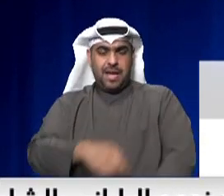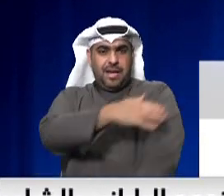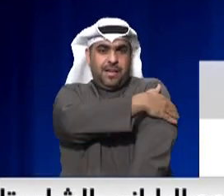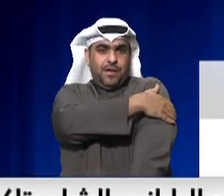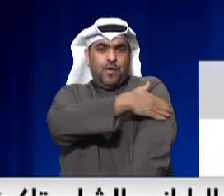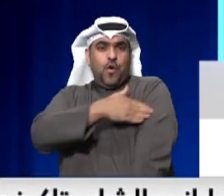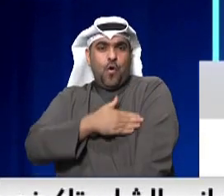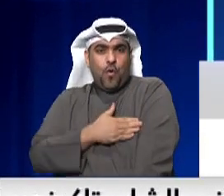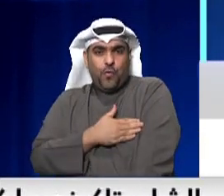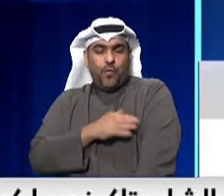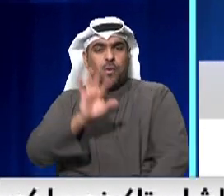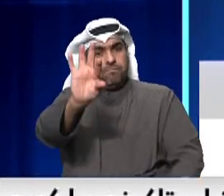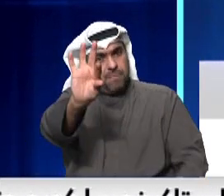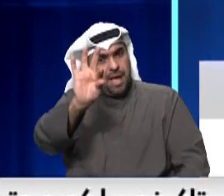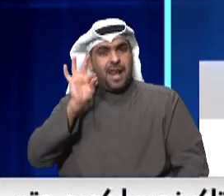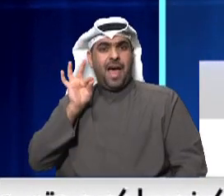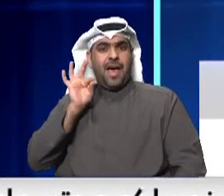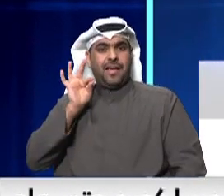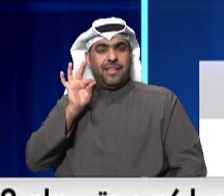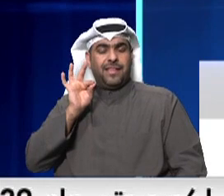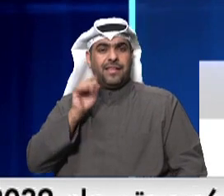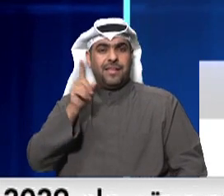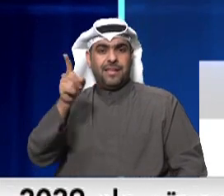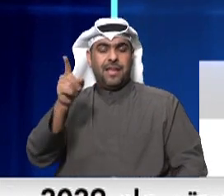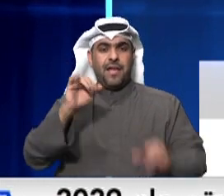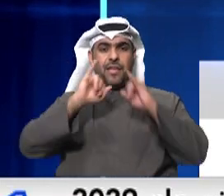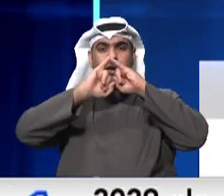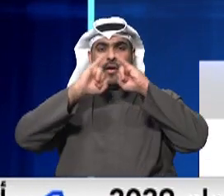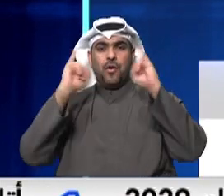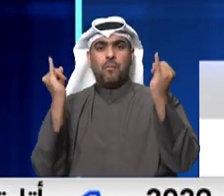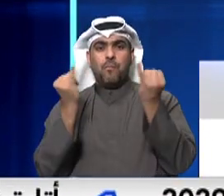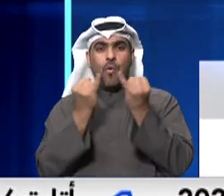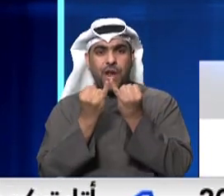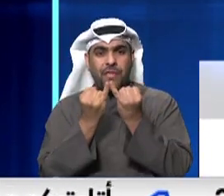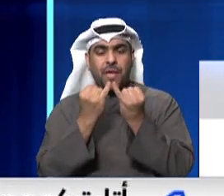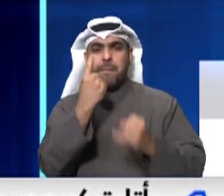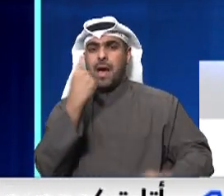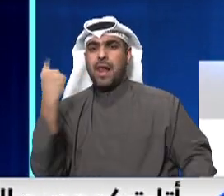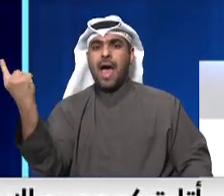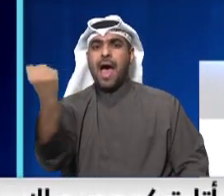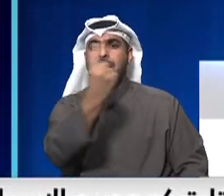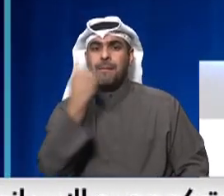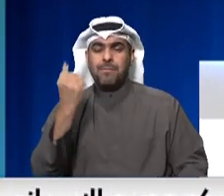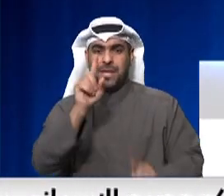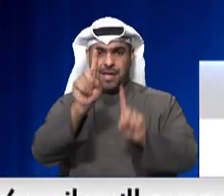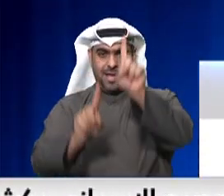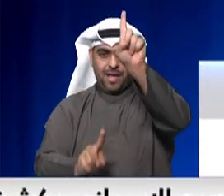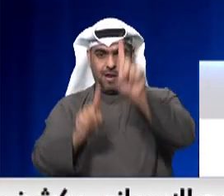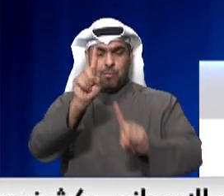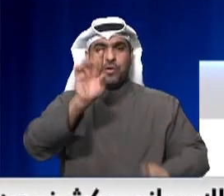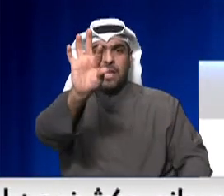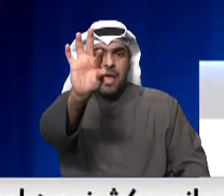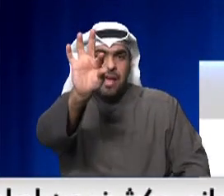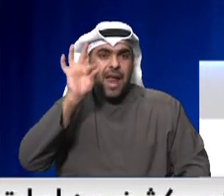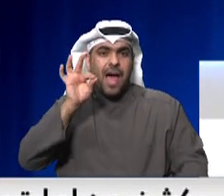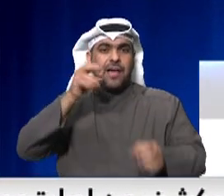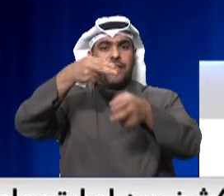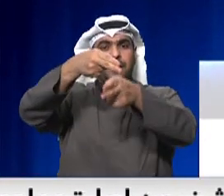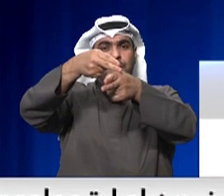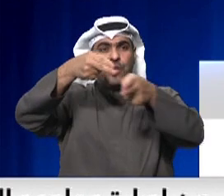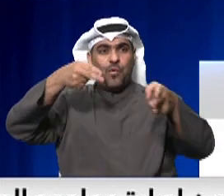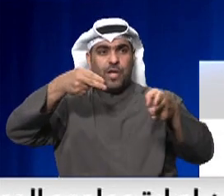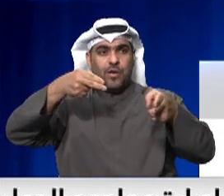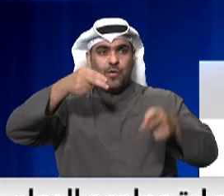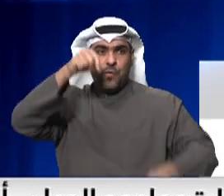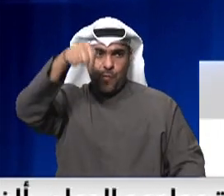لهيئه الاوراق الماليه الايسكو من خلال تزكيتها وممثلا للجنه الاس واق الناميه والناشئ